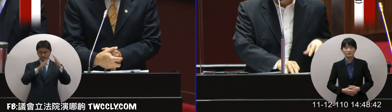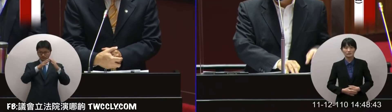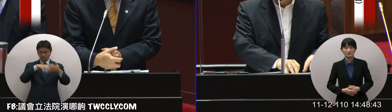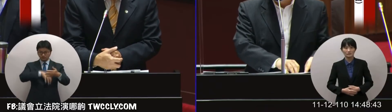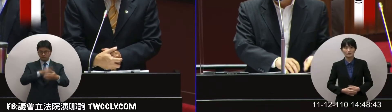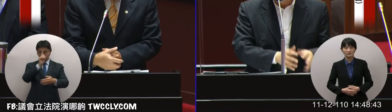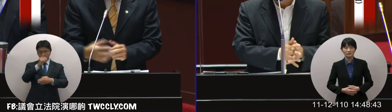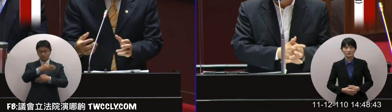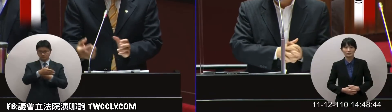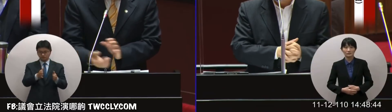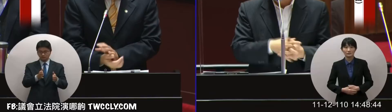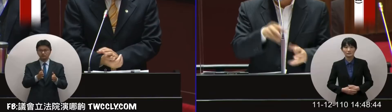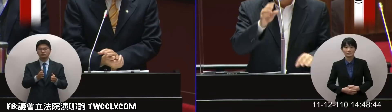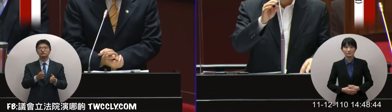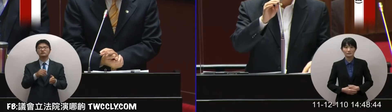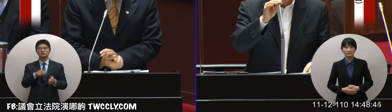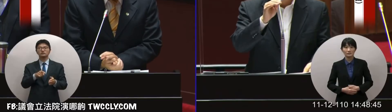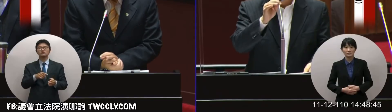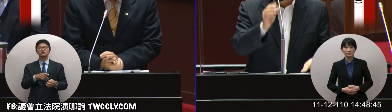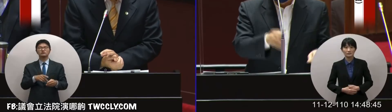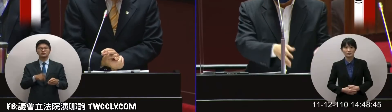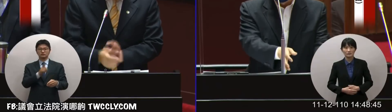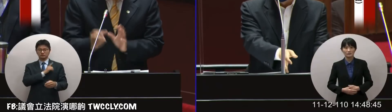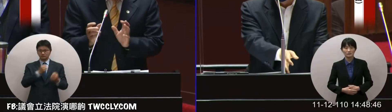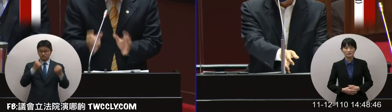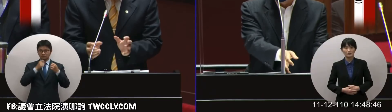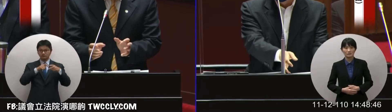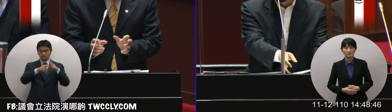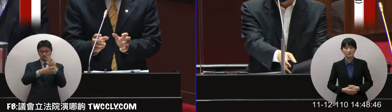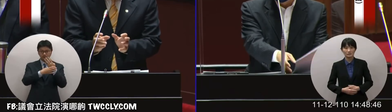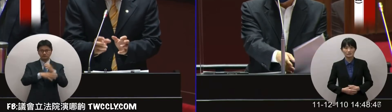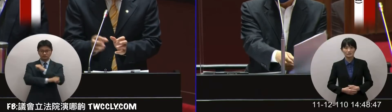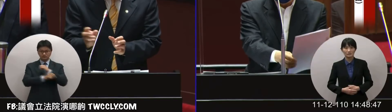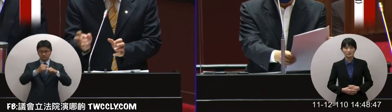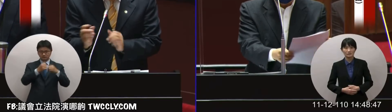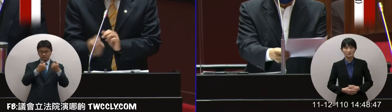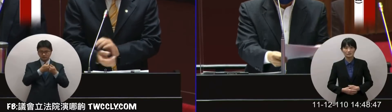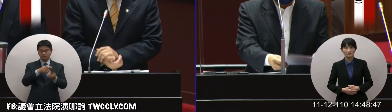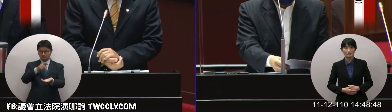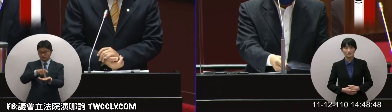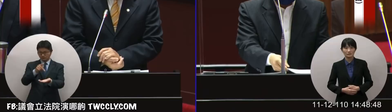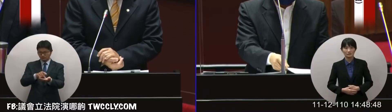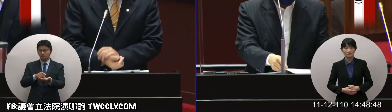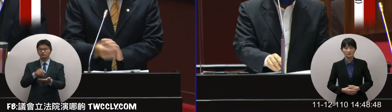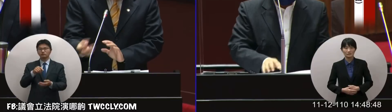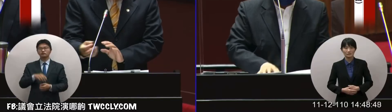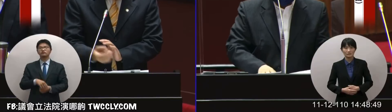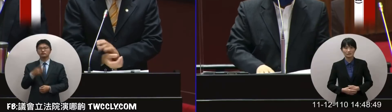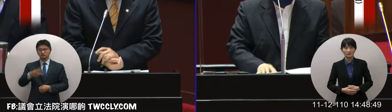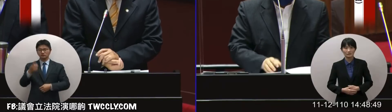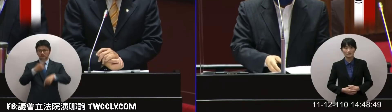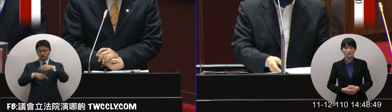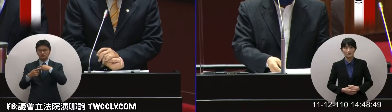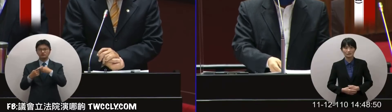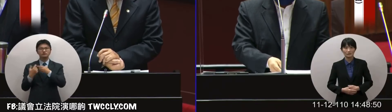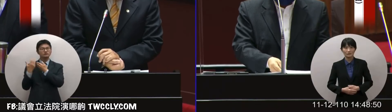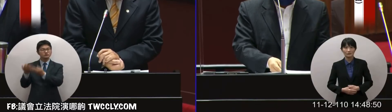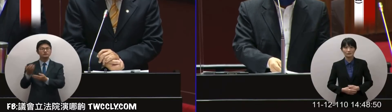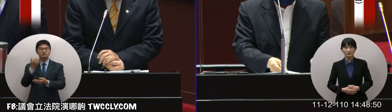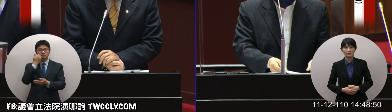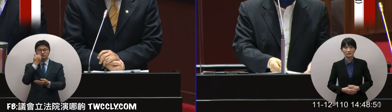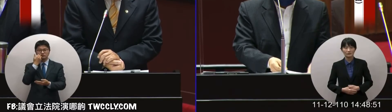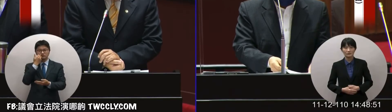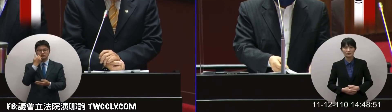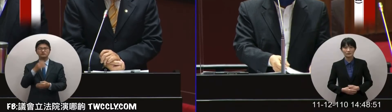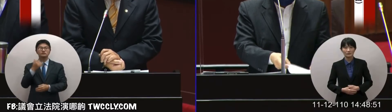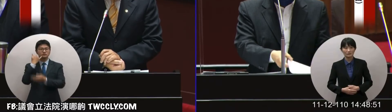是租用给这个自强工业基金会。那在这个工业基金会又在转给另外一个，就是这